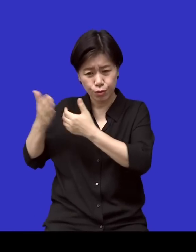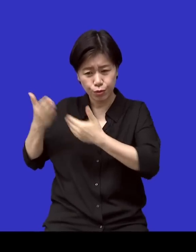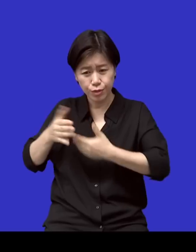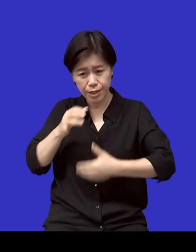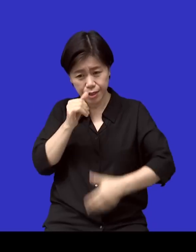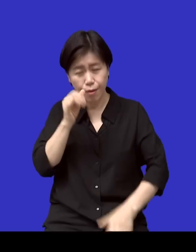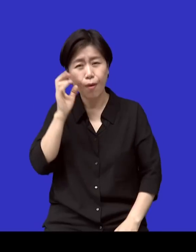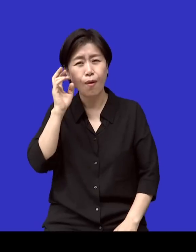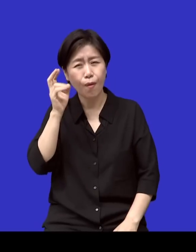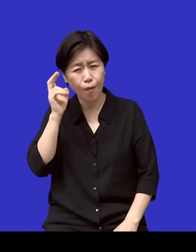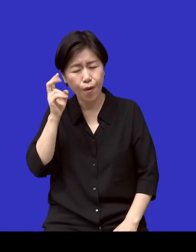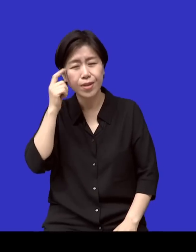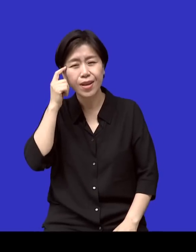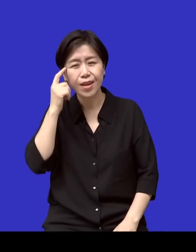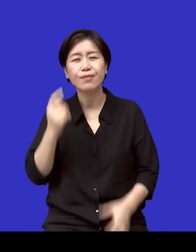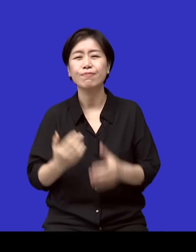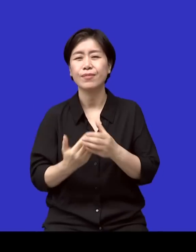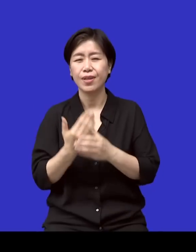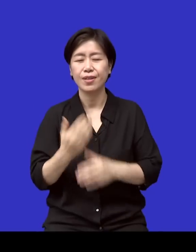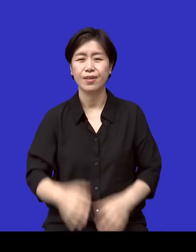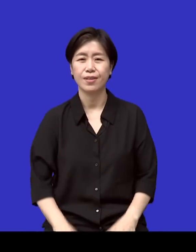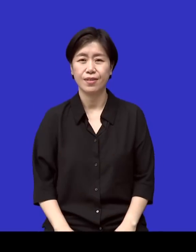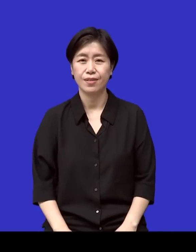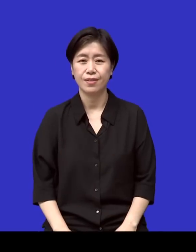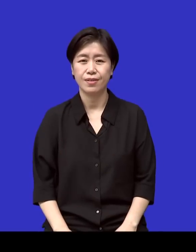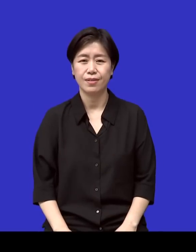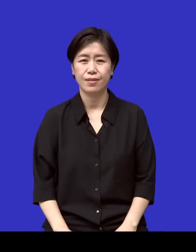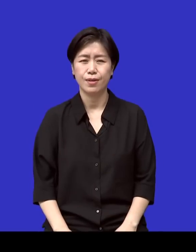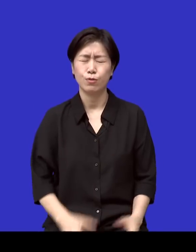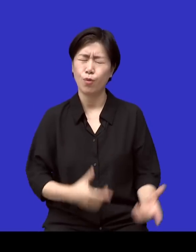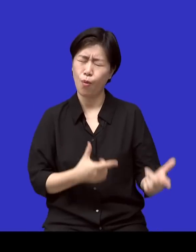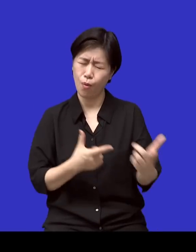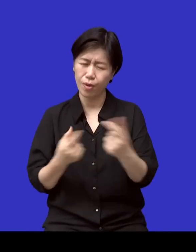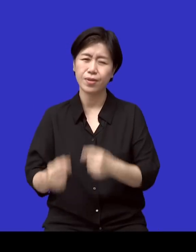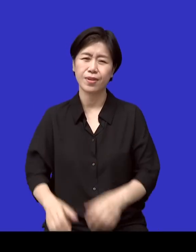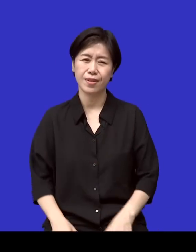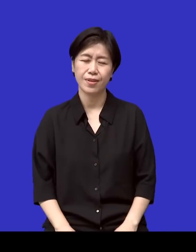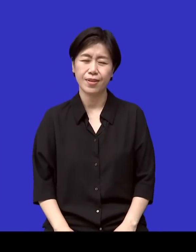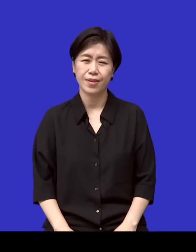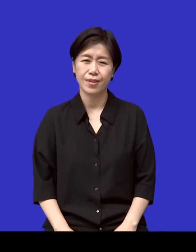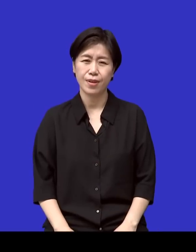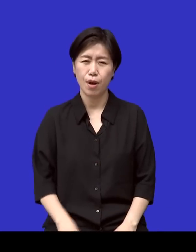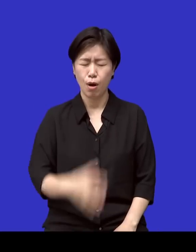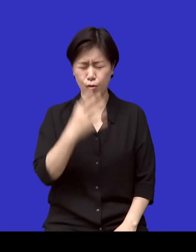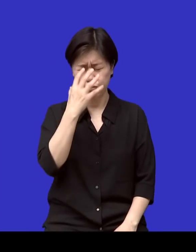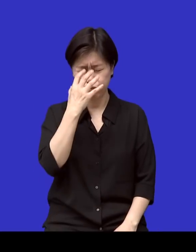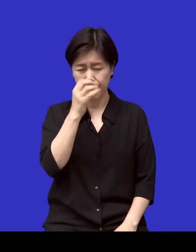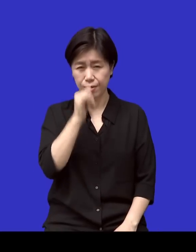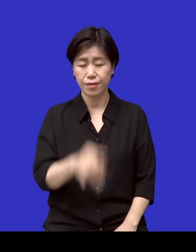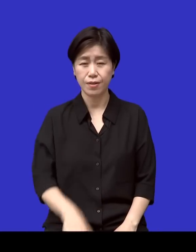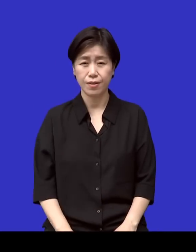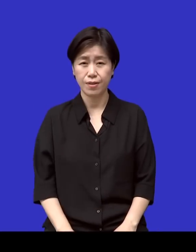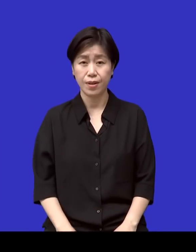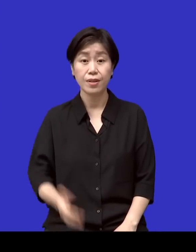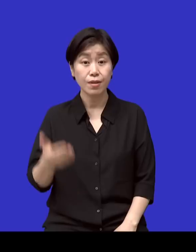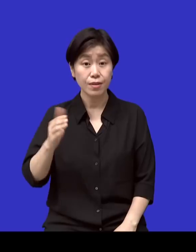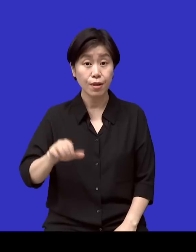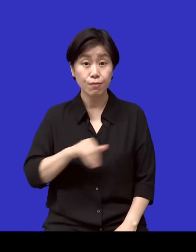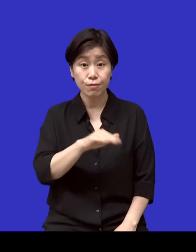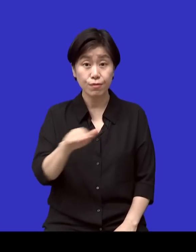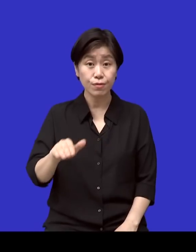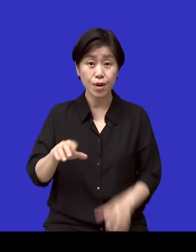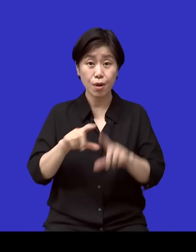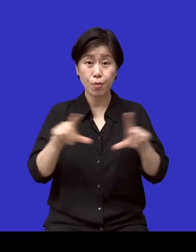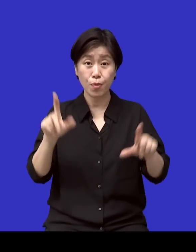맞아요. 네. 그러니까 누구나 사실은 오는 시간인데 우리는 내 핑계를 안 대고 누군가를 탓하고 누군가